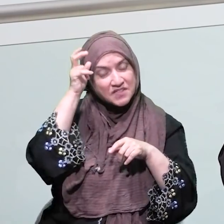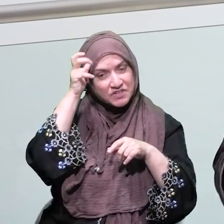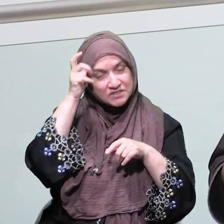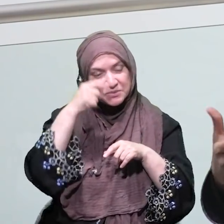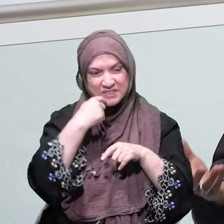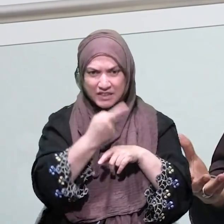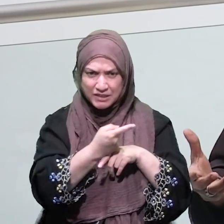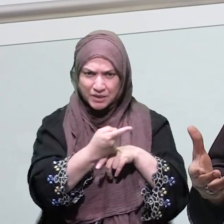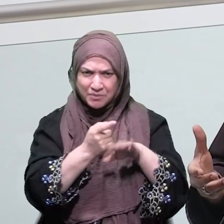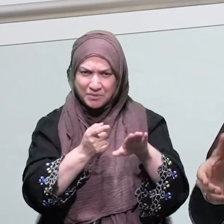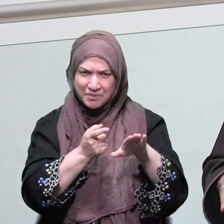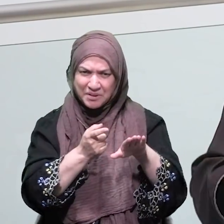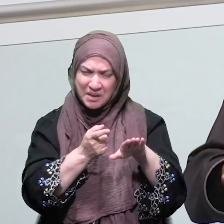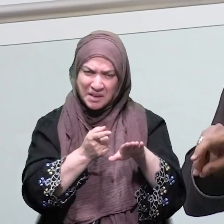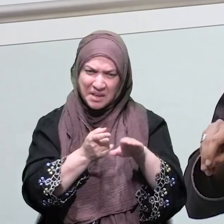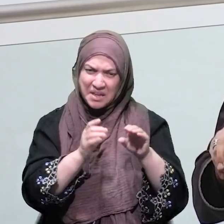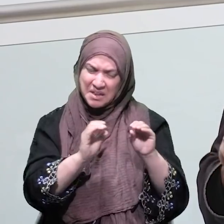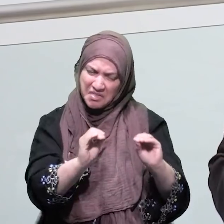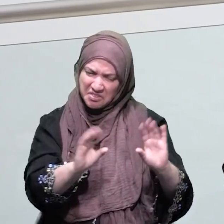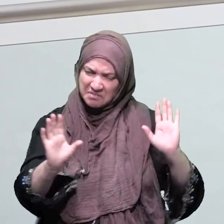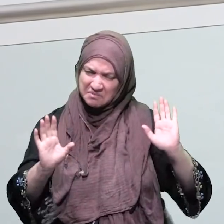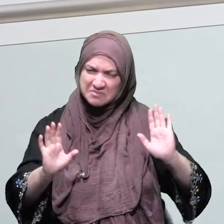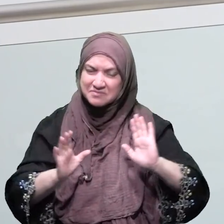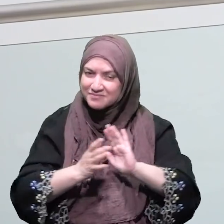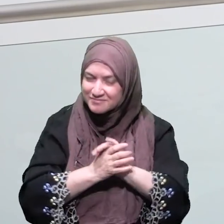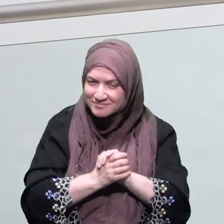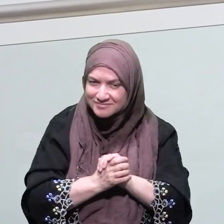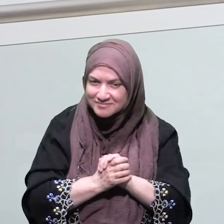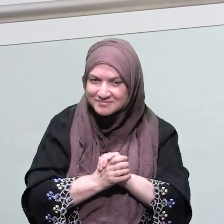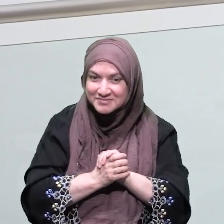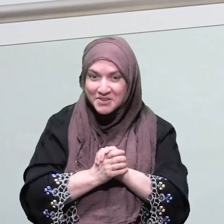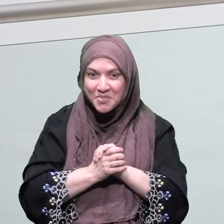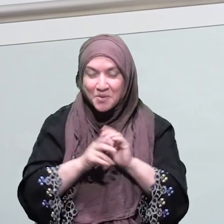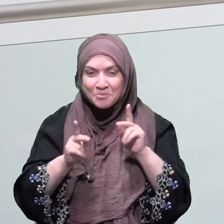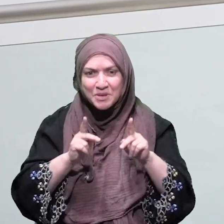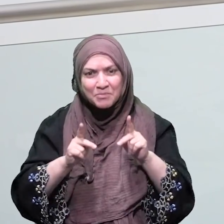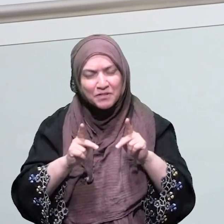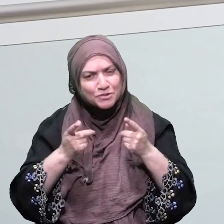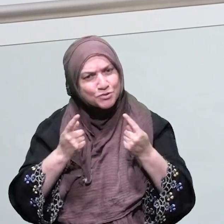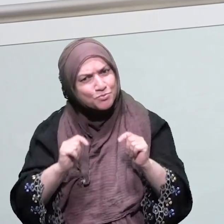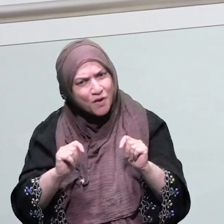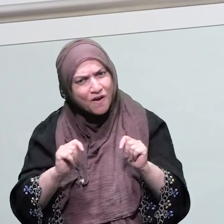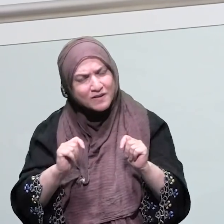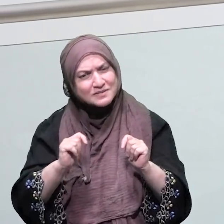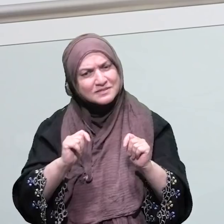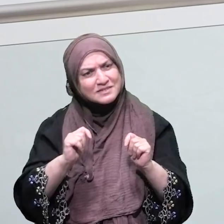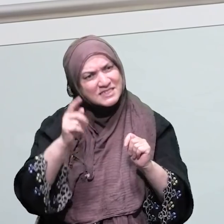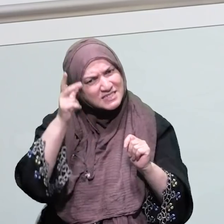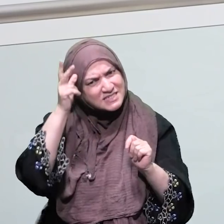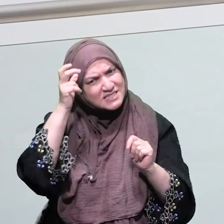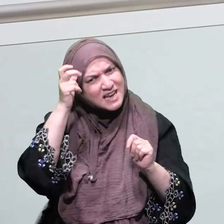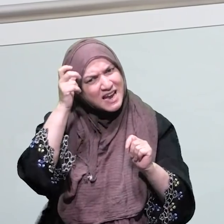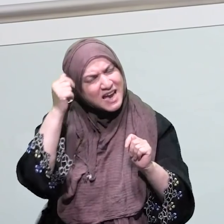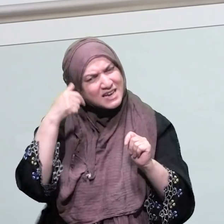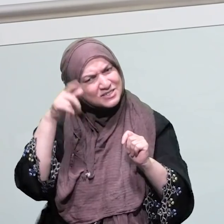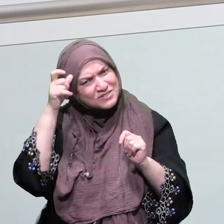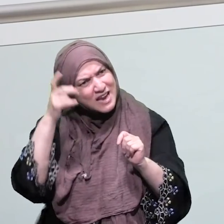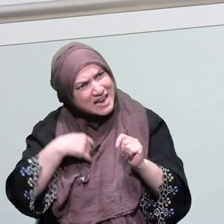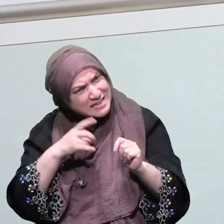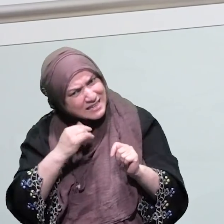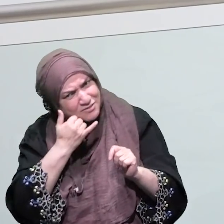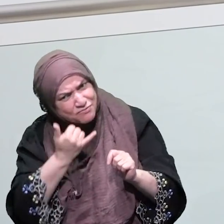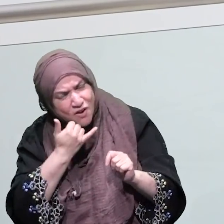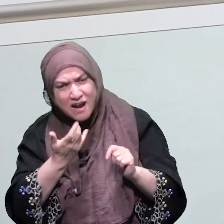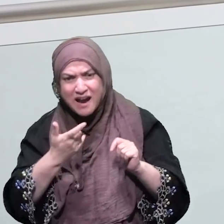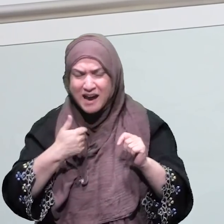start to tell Iblis the corruption that they caused on the earth. And then he says, ثُمَّ يَجِيءُ أَحَدُهُمْ